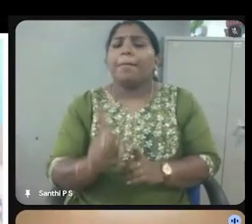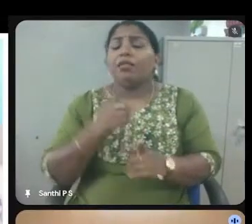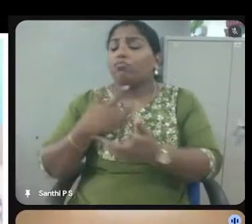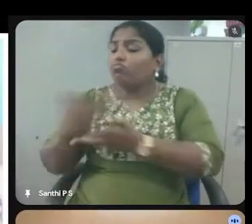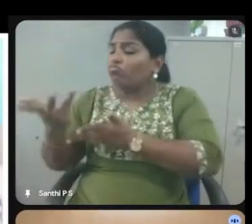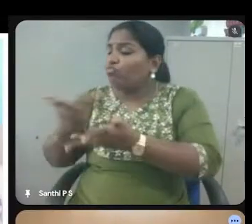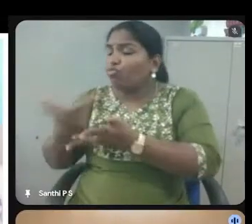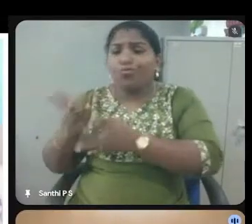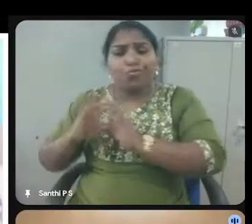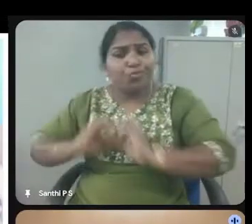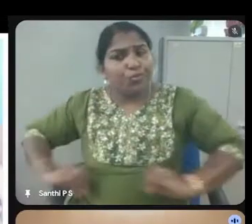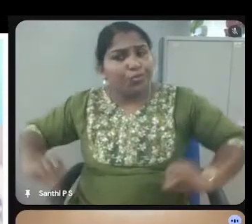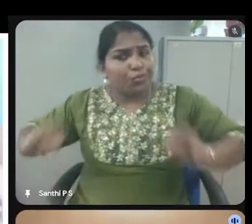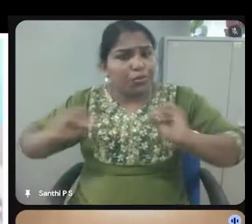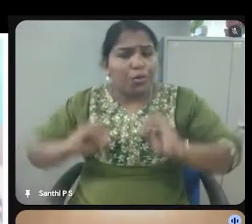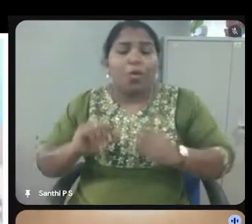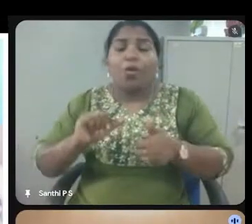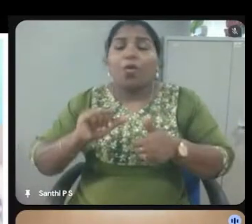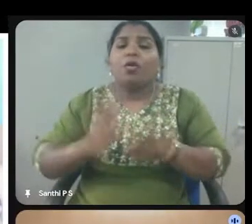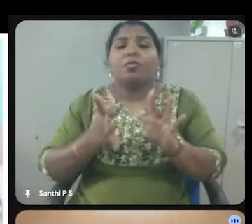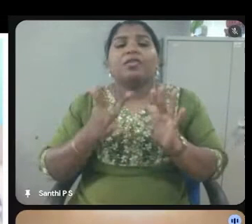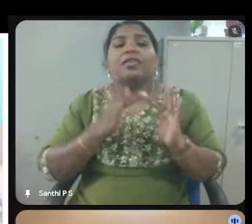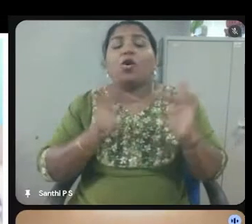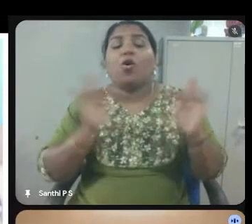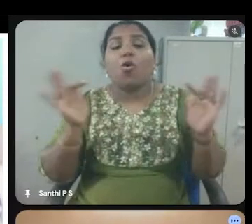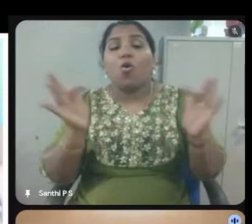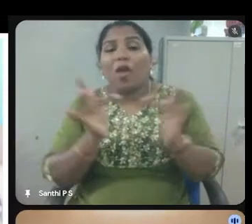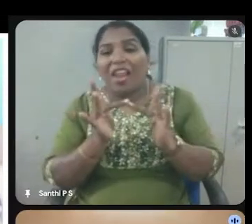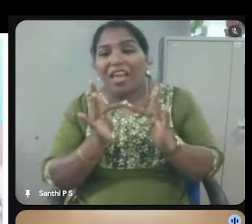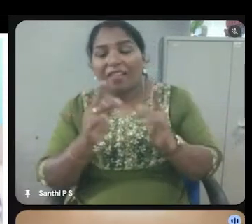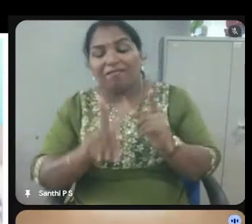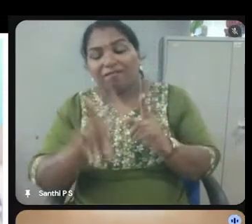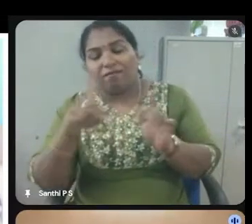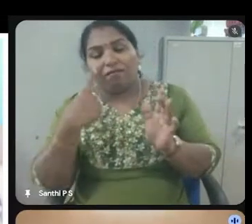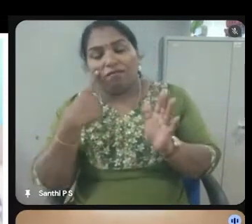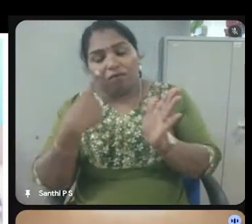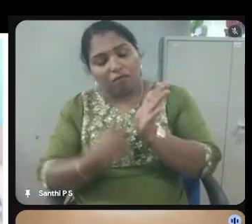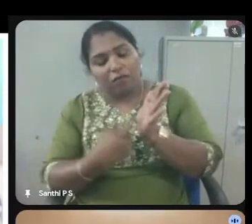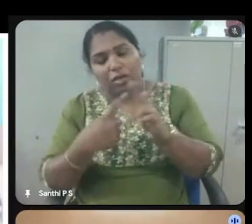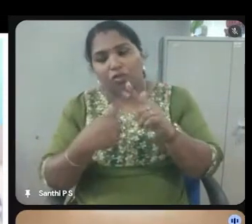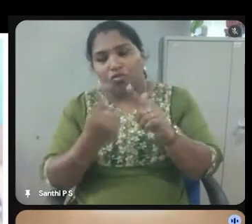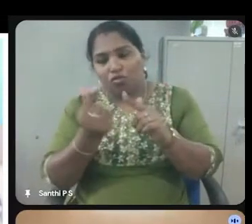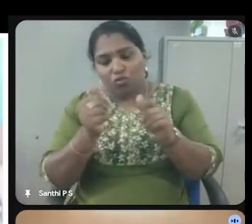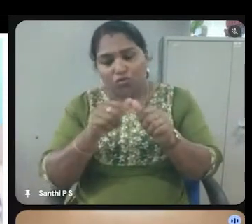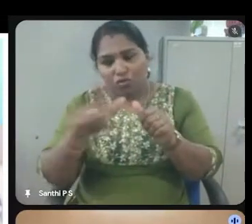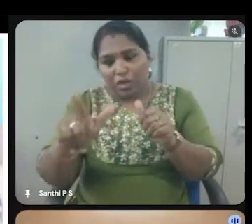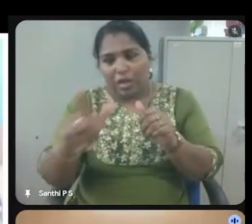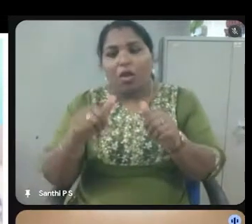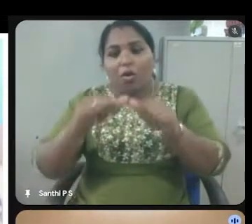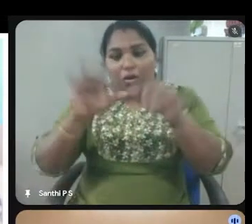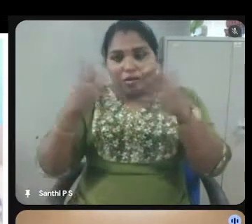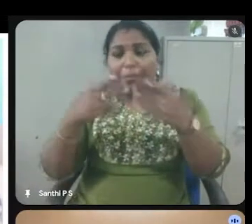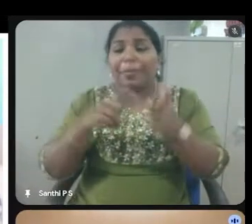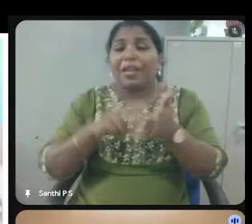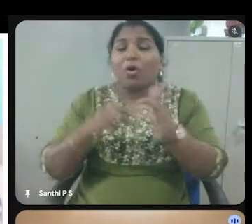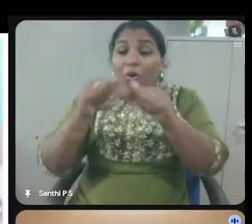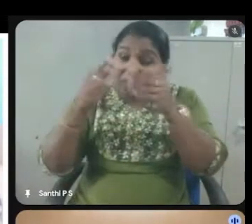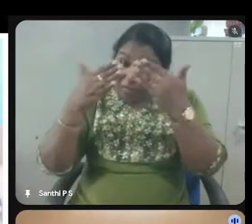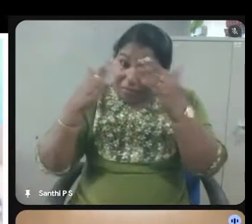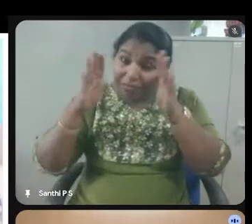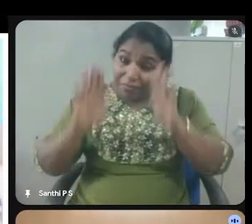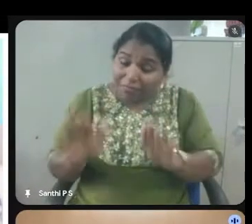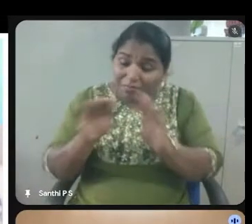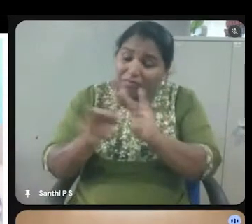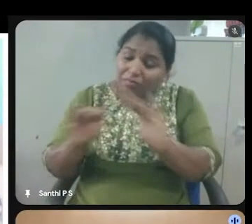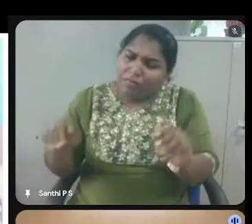കുറയുകയും ചെയ്യുമ്പോൾ കുട്ടികൾക്ക് ഓട്ടിസം ലൈക്ക് ബിഹേവിയേഴ്സ്, അതായത് ഓട്ടിസം ഉള്ള കുട്ടികൾ കാണിക്കുന്ന പോലത്തെ സ്വഭാവങ്ങൾ അല്ലെങ്കിൽ